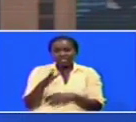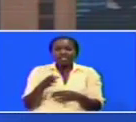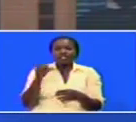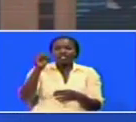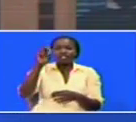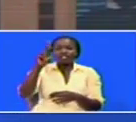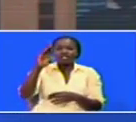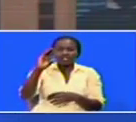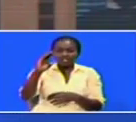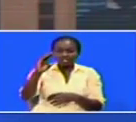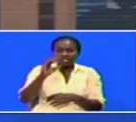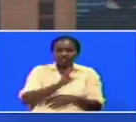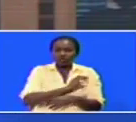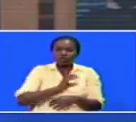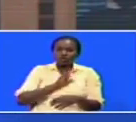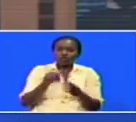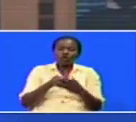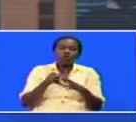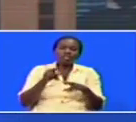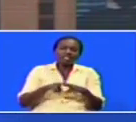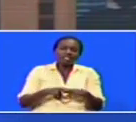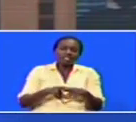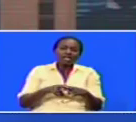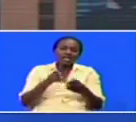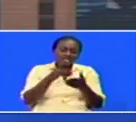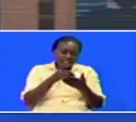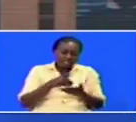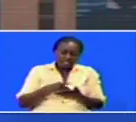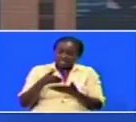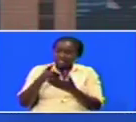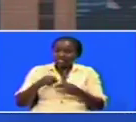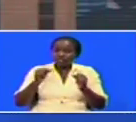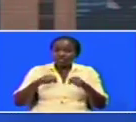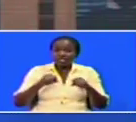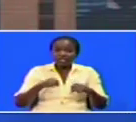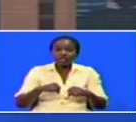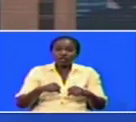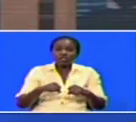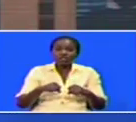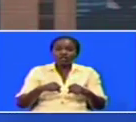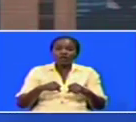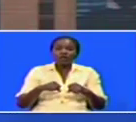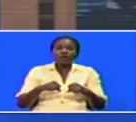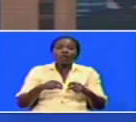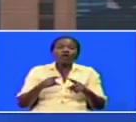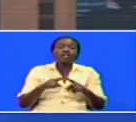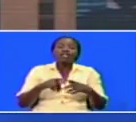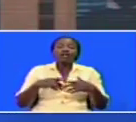Remuneration Commission, wote wataketi ili waweze kuzungumzia huo mkataba mwingine sasa ambao sasa